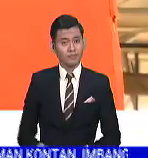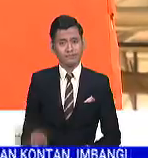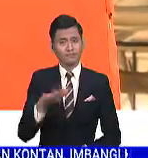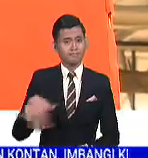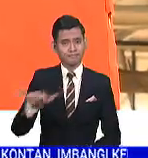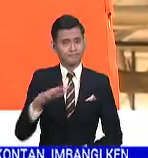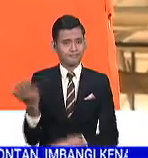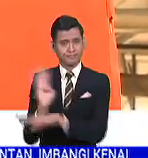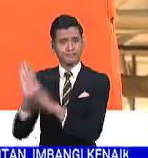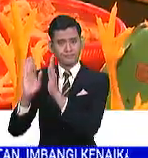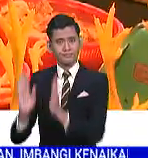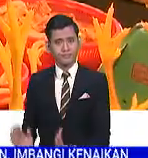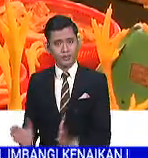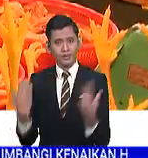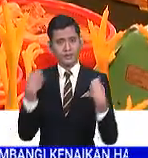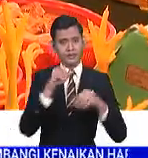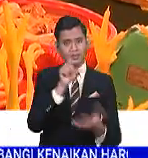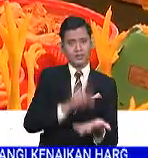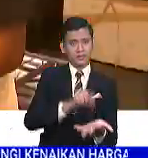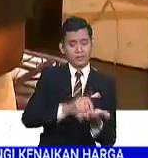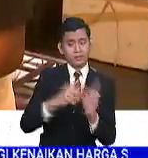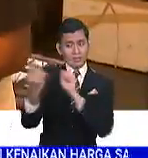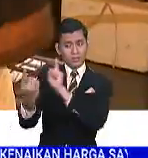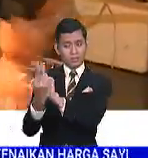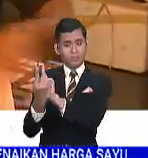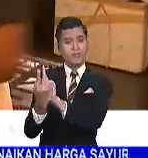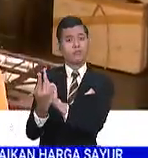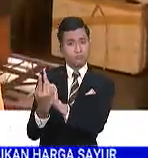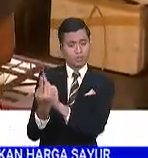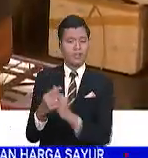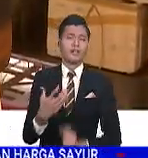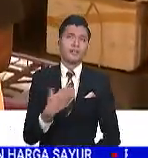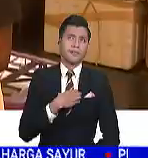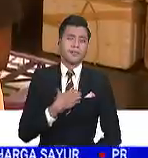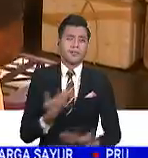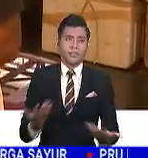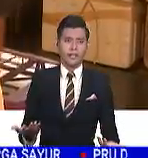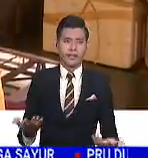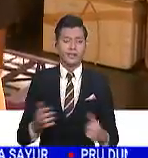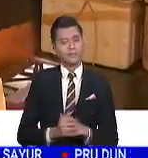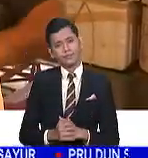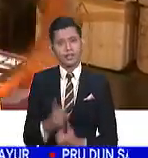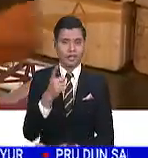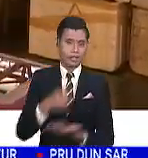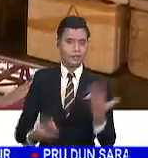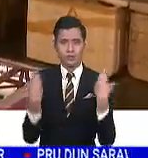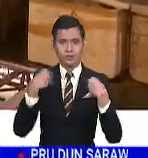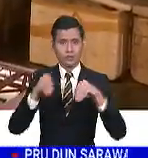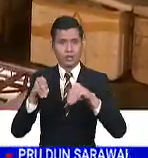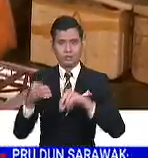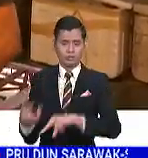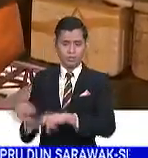Rata-rata penjaga, terutamanya penjual ayam yang ditemui, hanya mampu mengeluh apabila kos jualan mereka